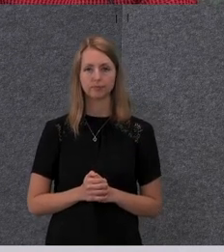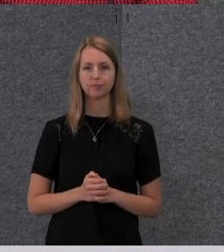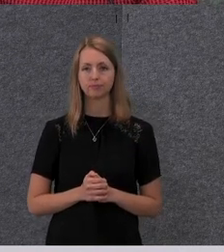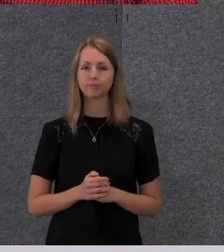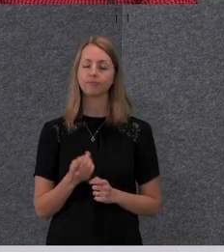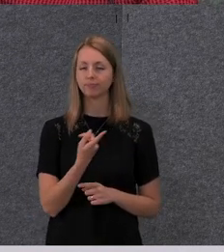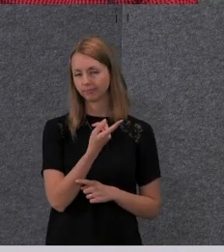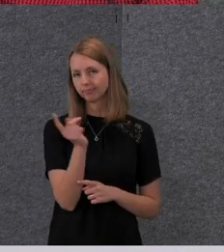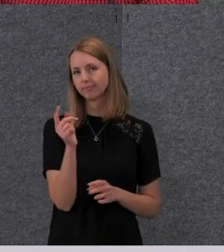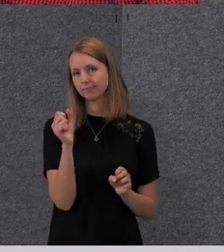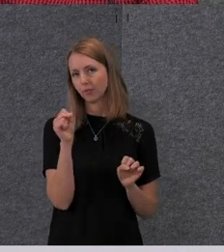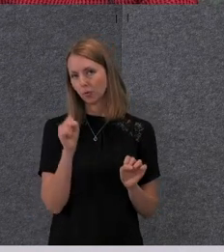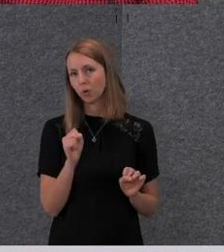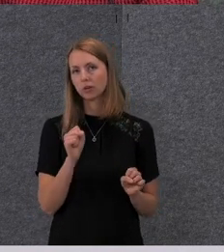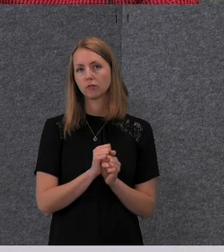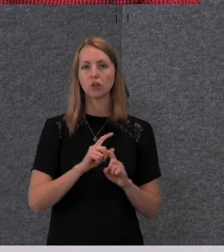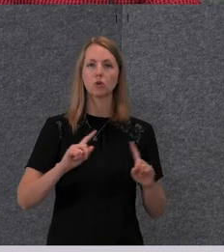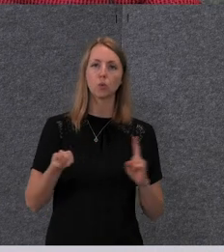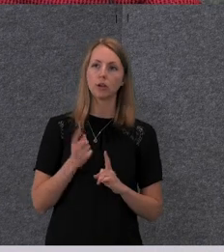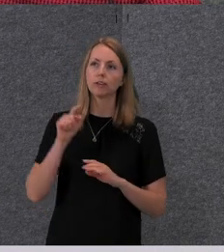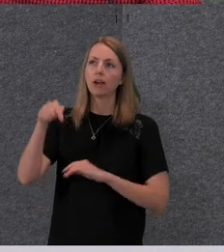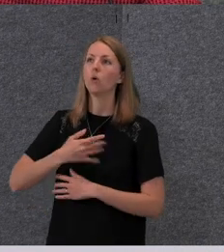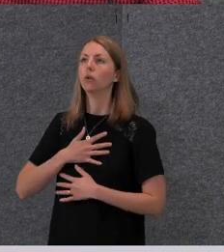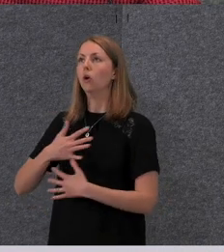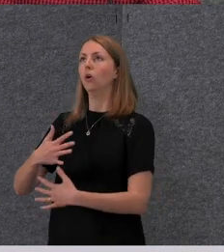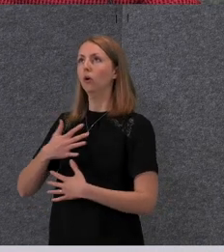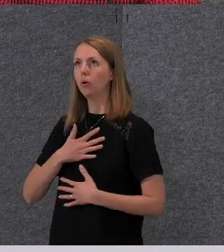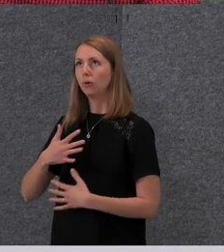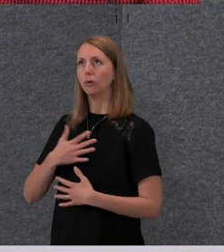die Gelegenheit zu geben, einmal durchzuschnaufen.